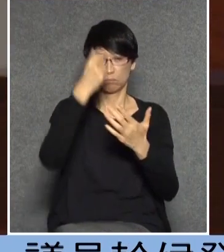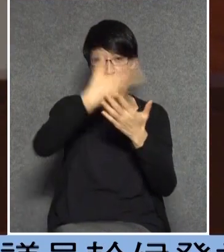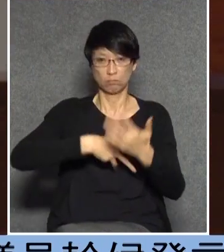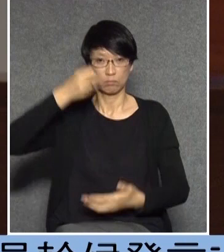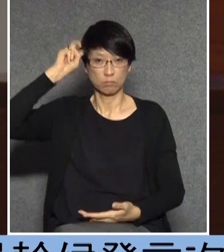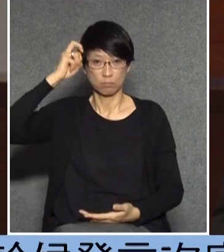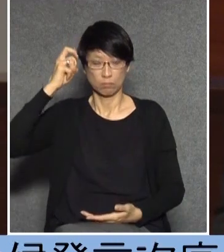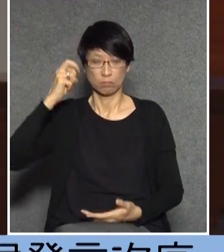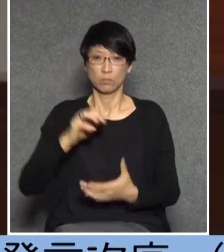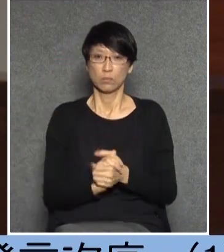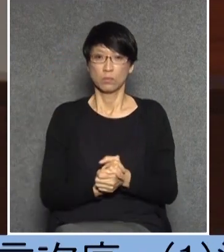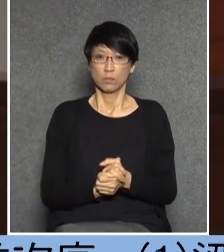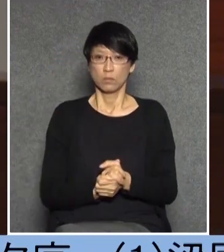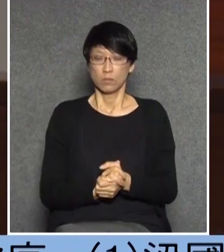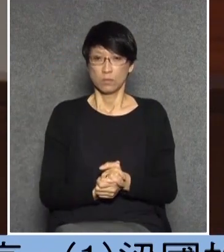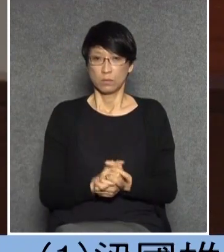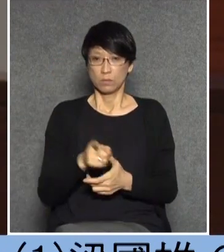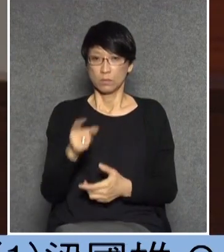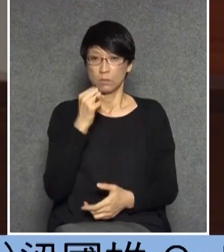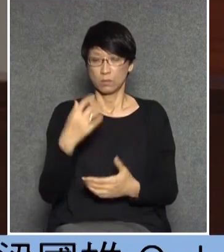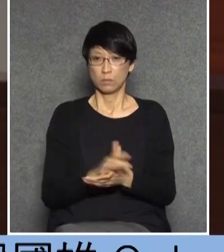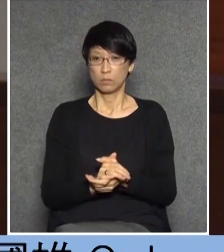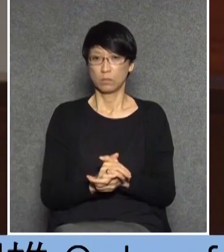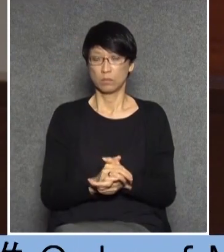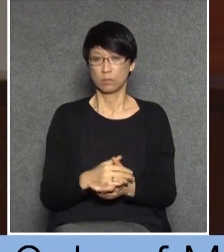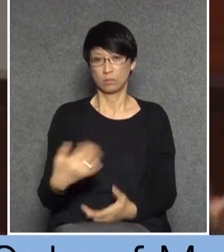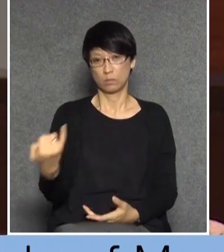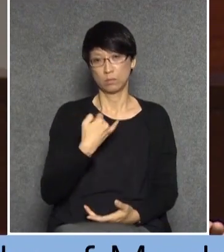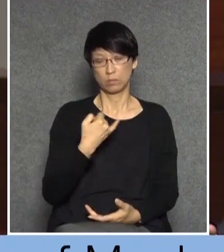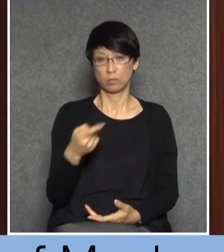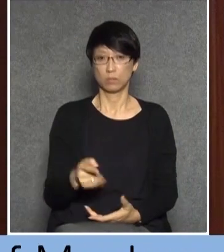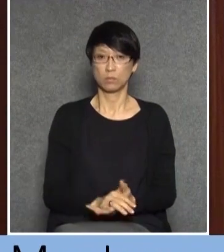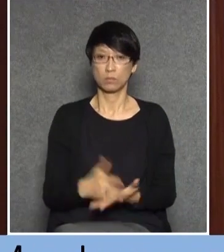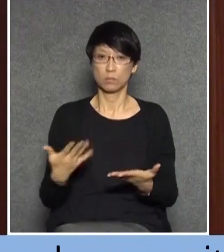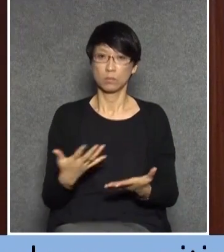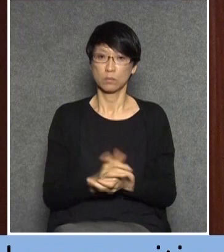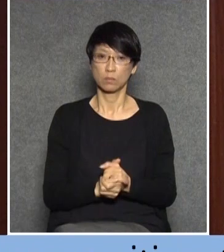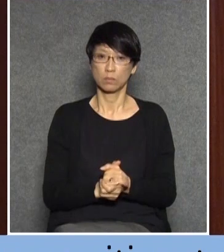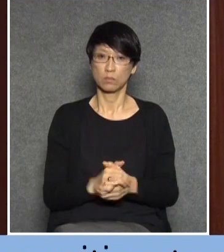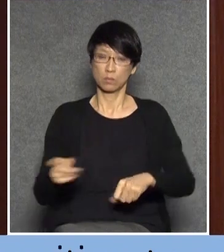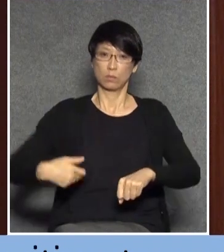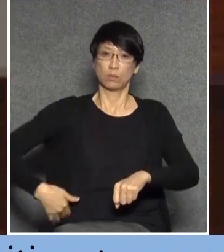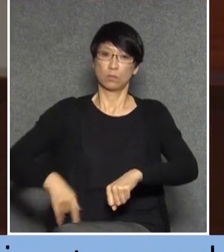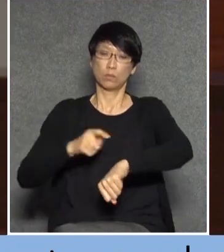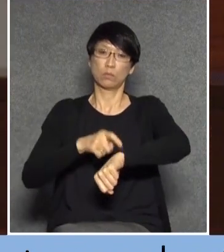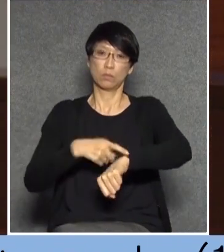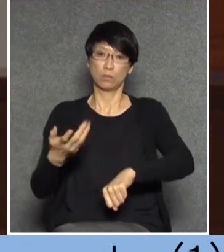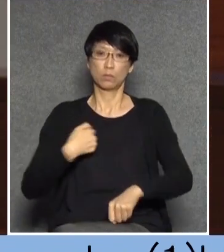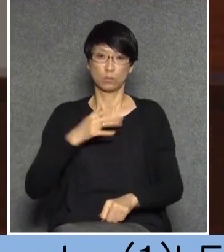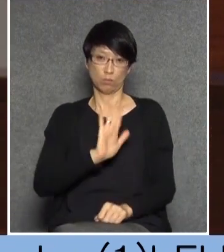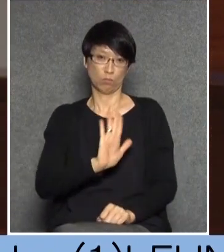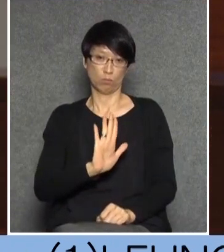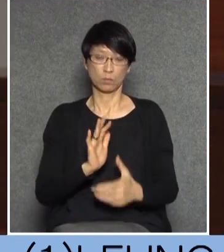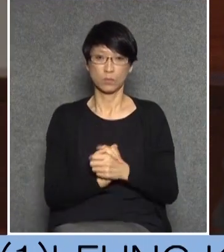大佬，即係你咁係對我哋一種侮辱嚟嘅，至少我唔係。 浪費緊你嘅發言時間。 唔係，至少我唔係，係咪